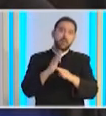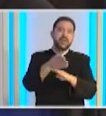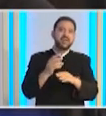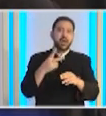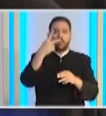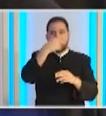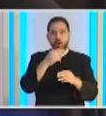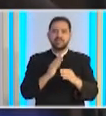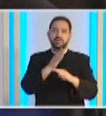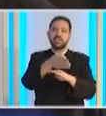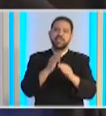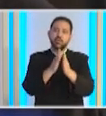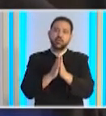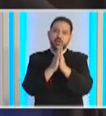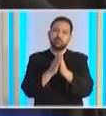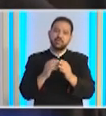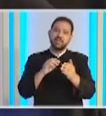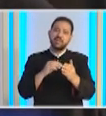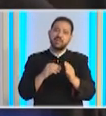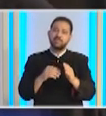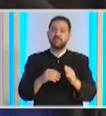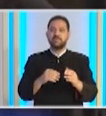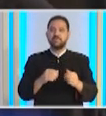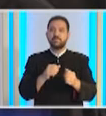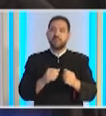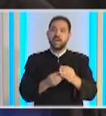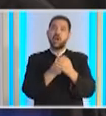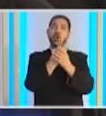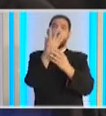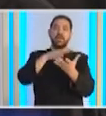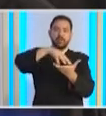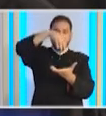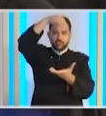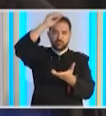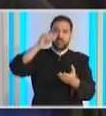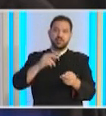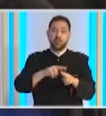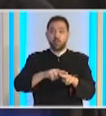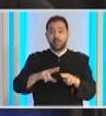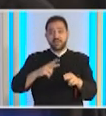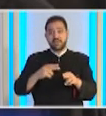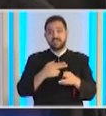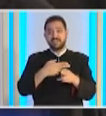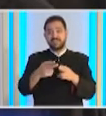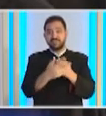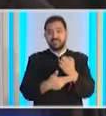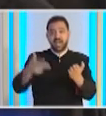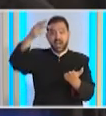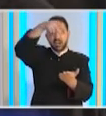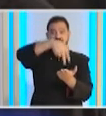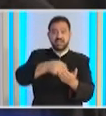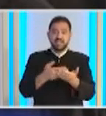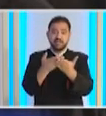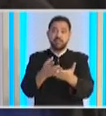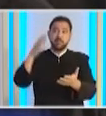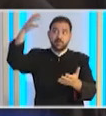și sufletele pentru a-L primi pe Dumnezeu în estea sufletului nostru, sau cum e sărbătoarea Sfintelor Paști, pentru a primi lumina